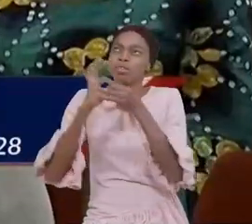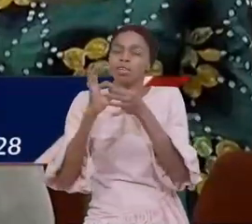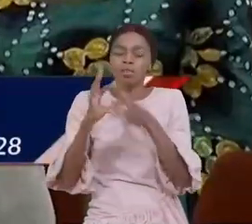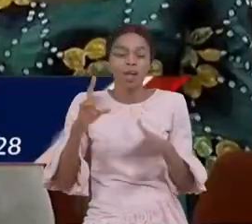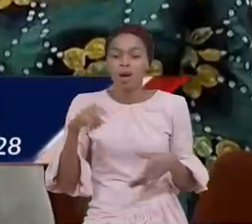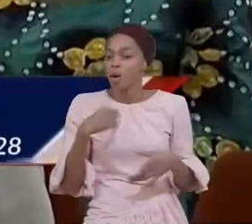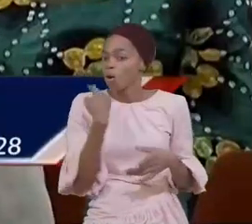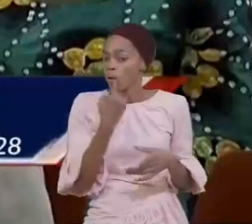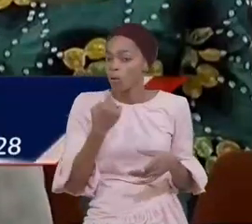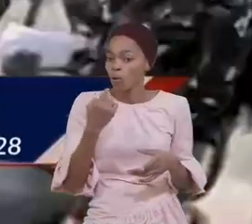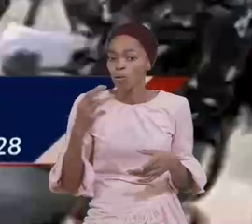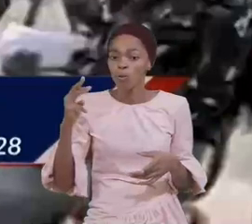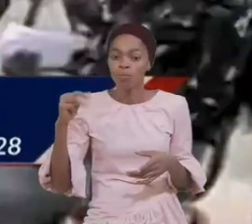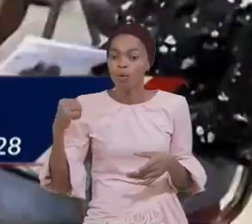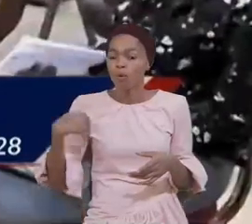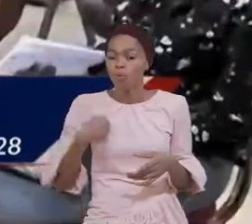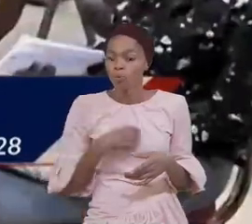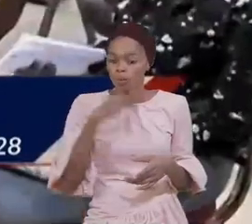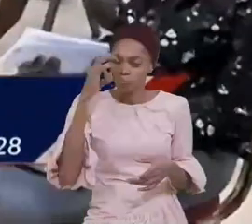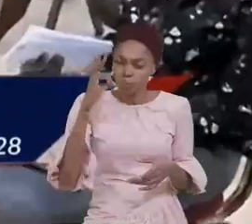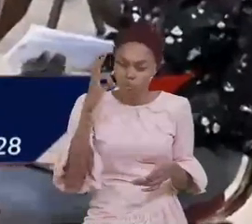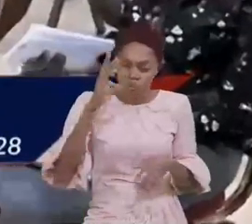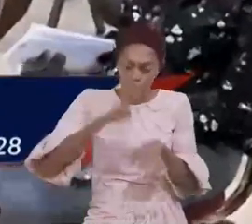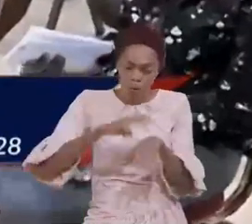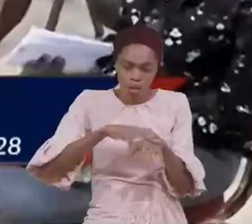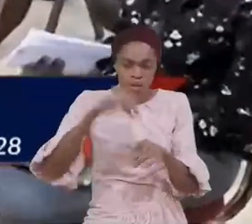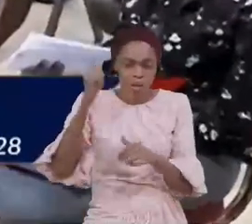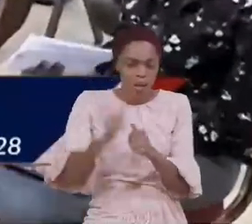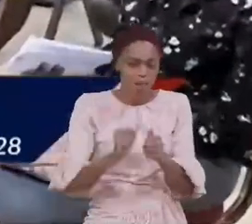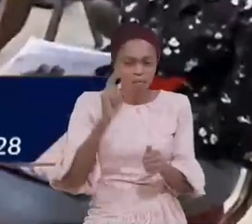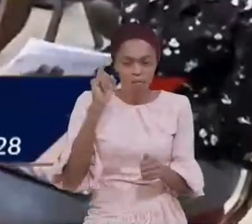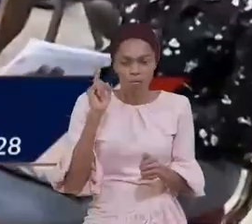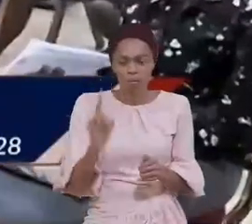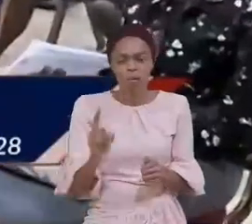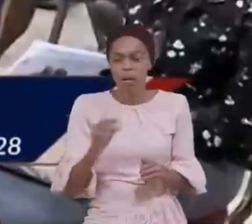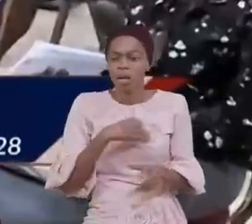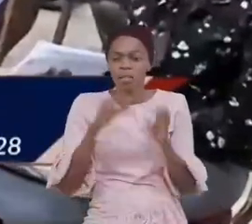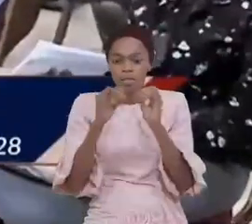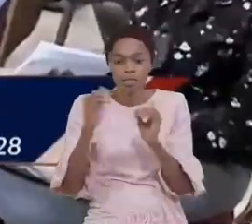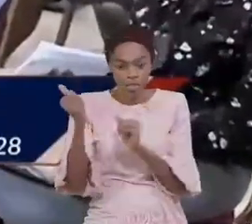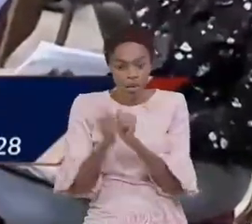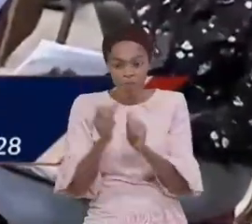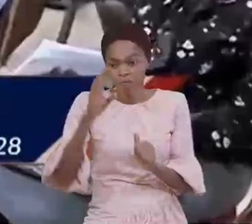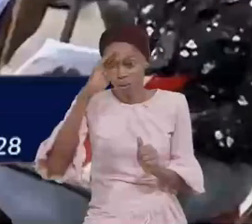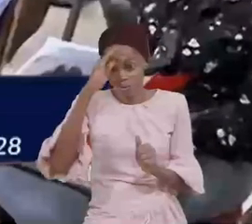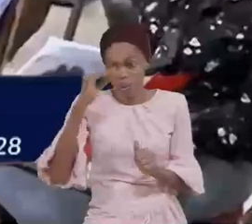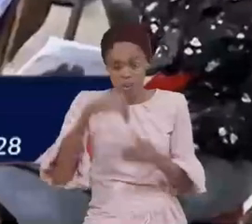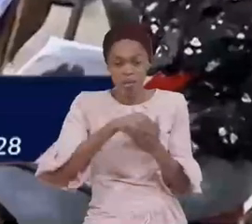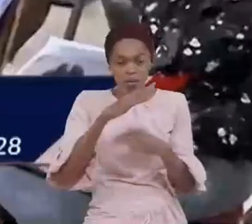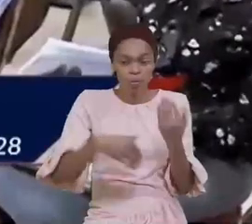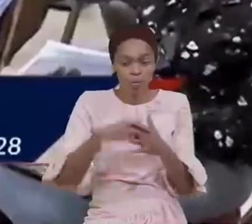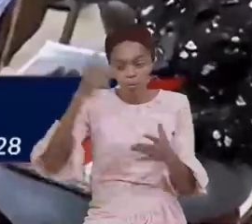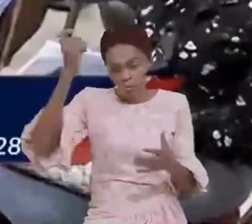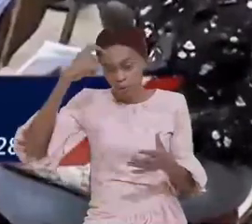nous annonçons, exhortant tout homme et instruisant tout homme en toute sagesse, afin